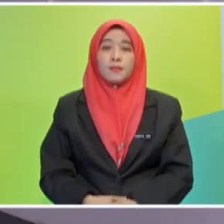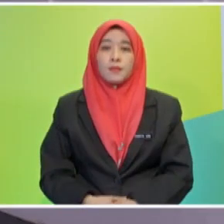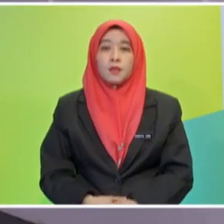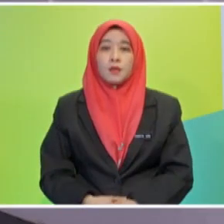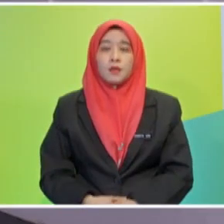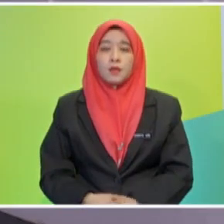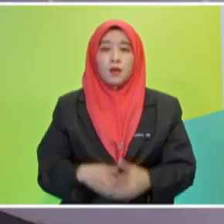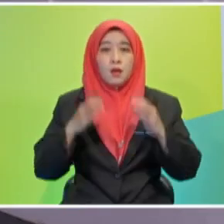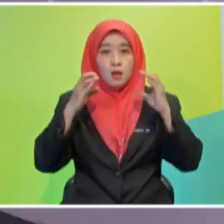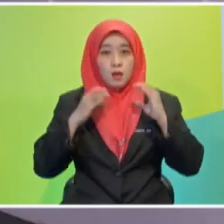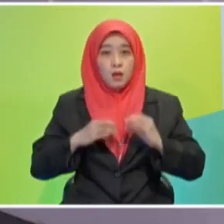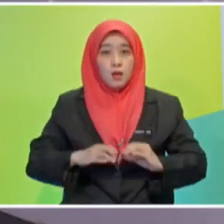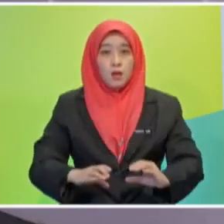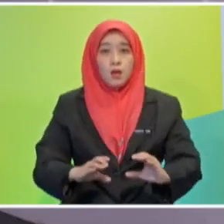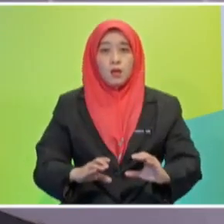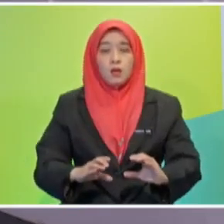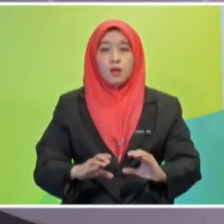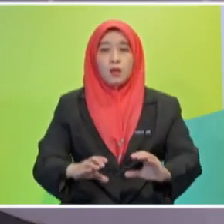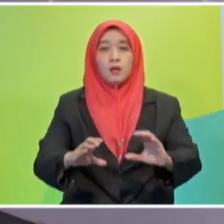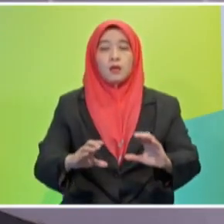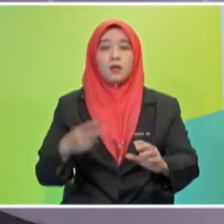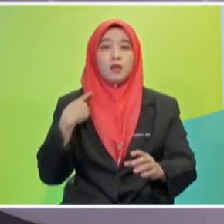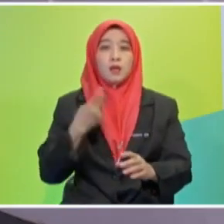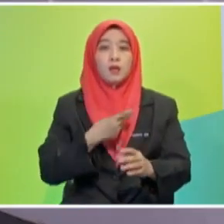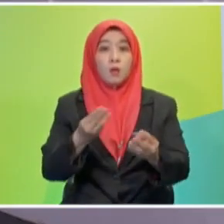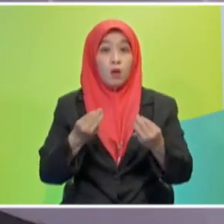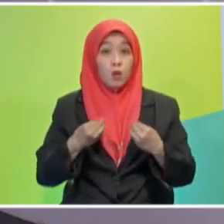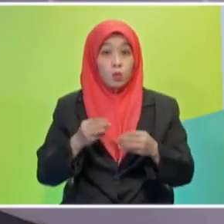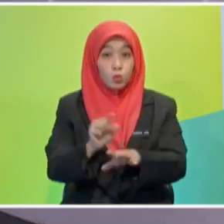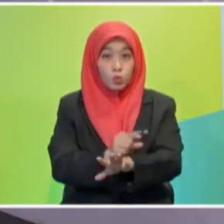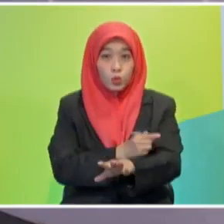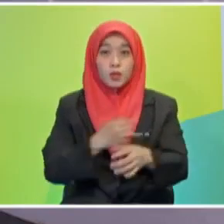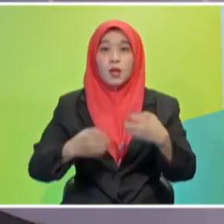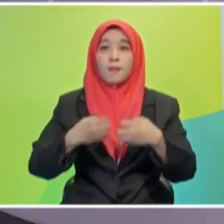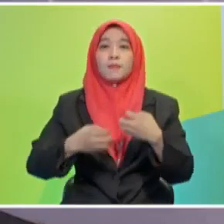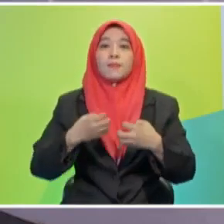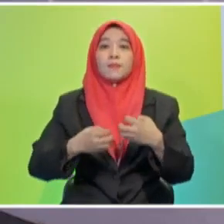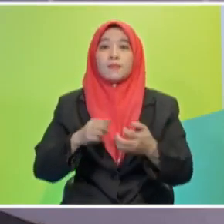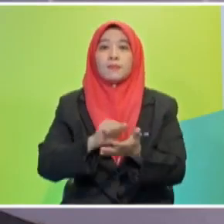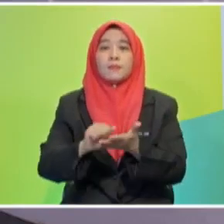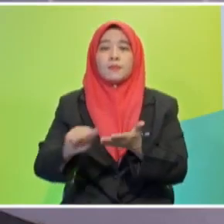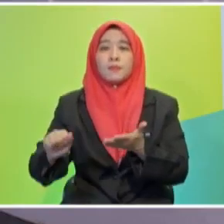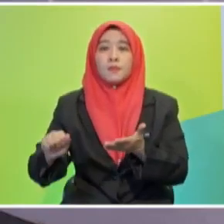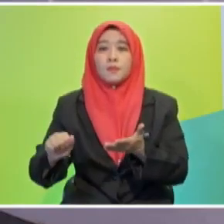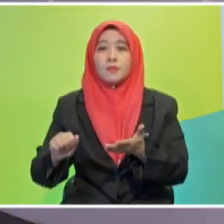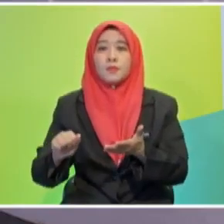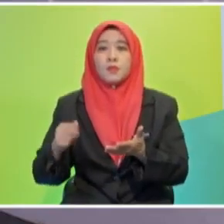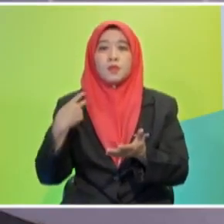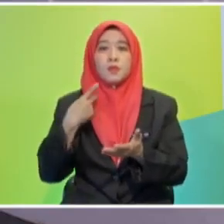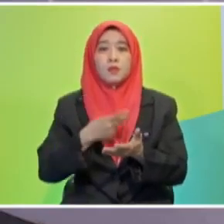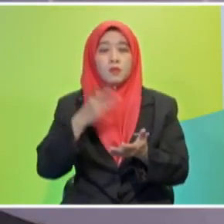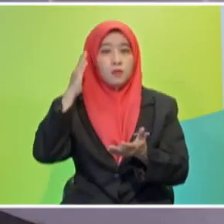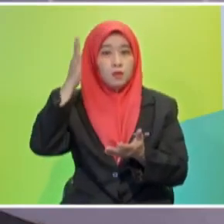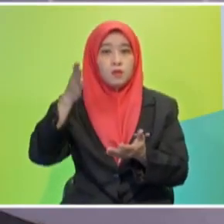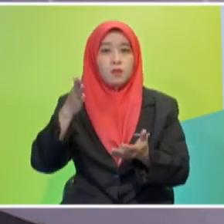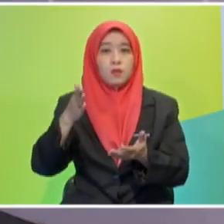cara kita nak menggunakan mesin basuh ni kita dah menggunakan prinsip elemen elektromekanikal tu sendiri. Okey,